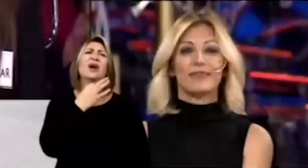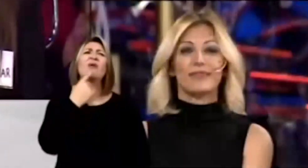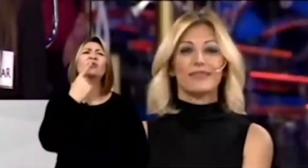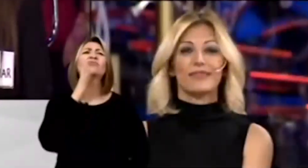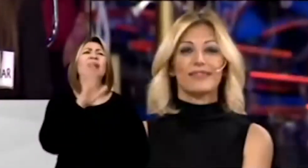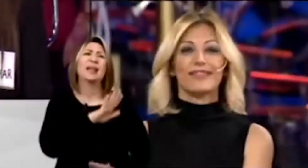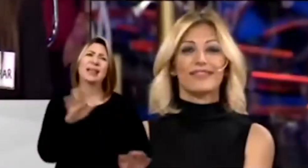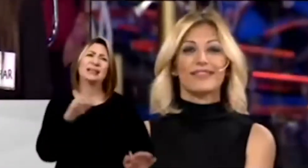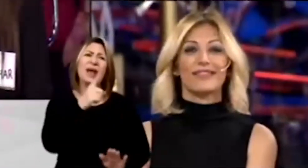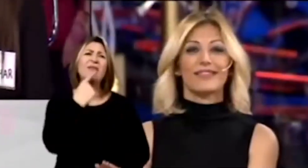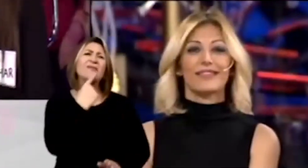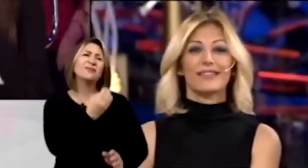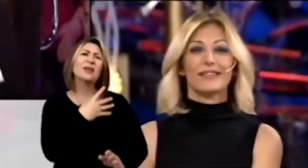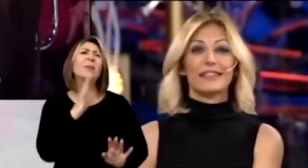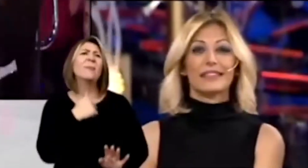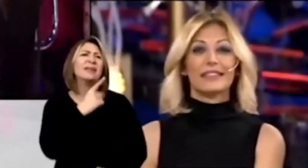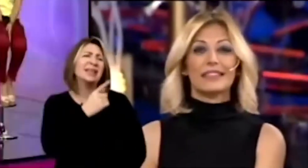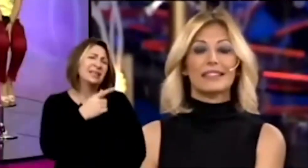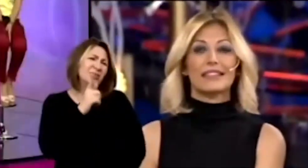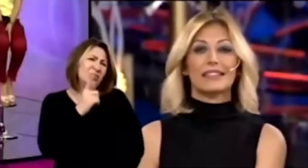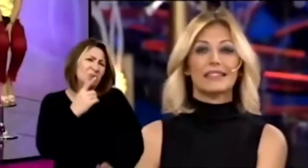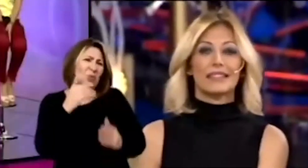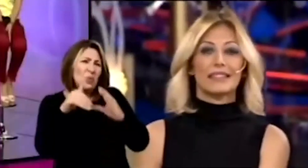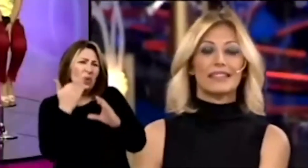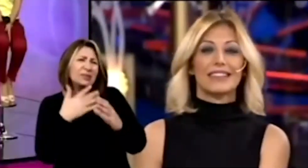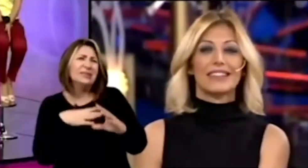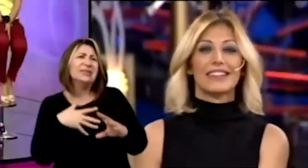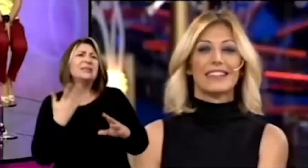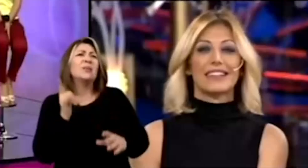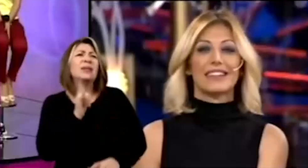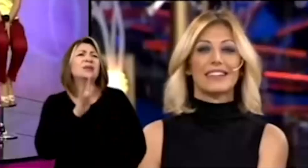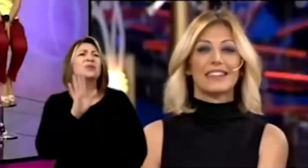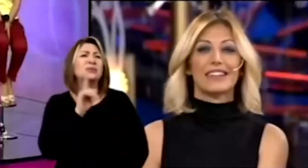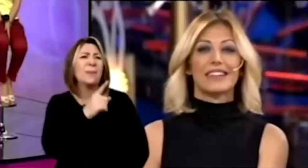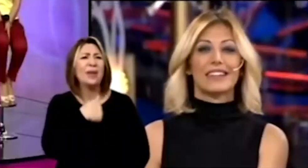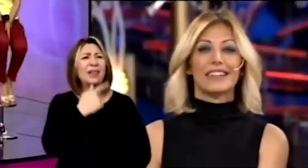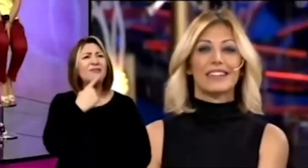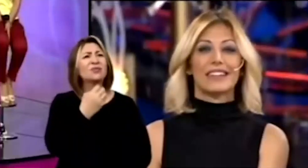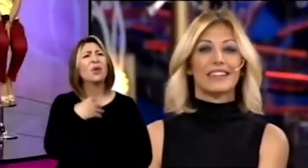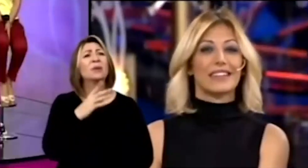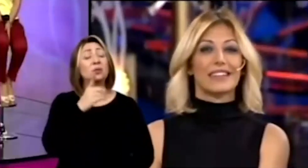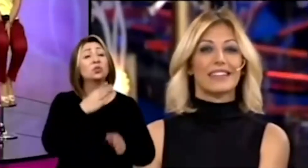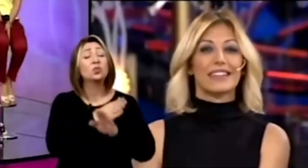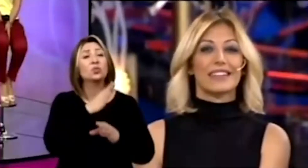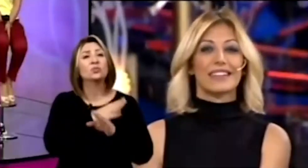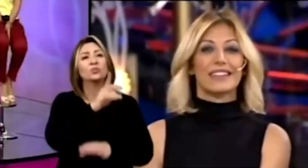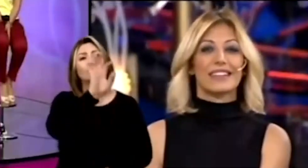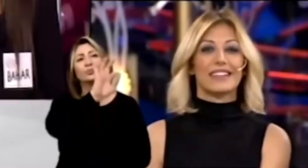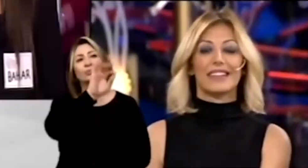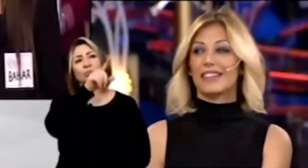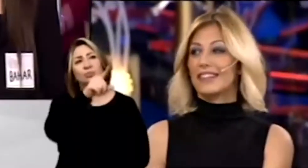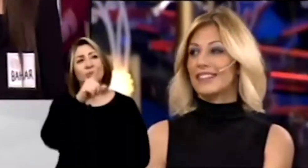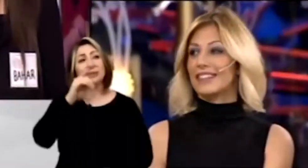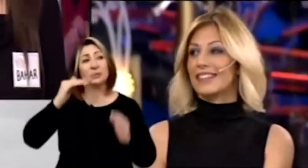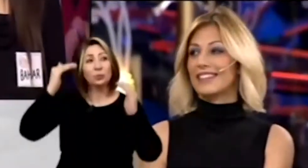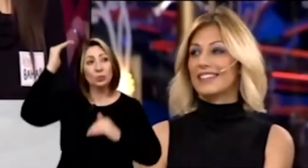yapma ya. Yeter. Sen bana yorum yapma ya. Ben senin yorumuna ihtiyaç duyacak biri değilim. Doğru söylüyorsun. Sen bana yorum yapma. Sen doğru lütfen söylüyorsun. Bizden beyin olarak